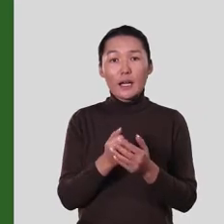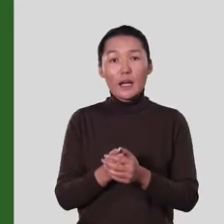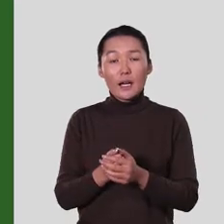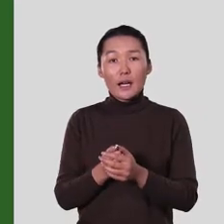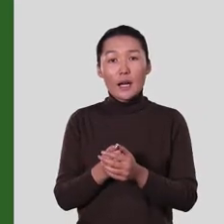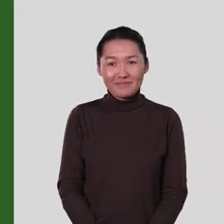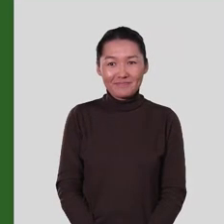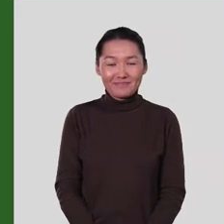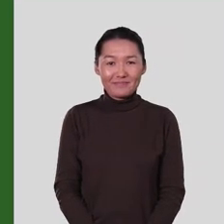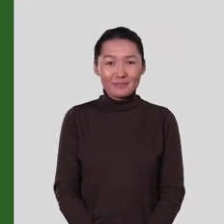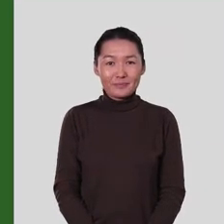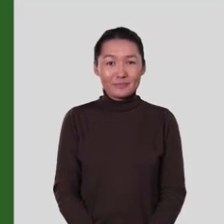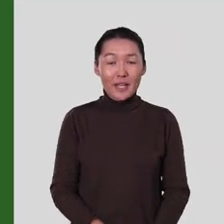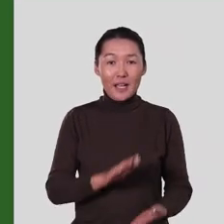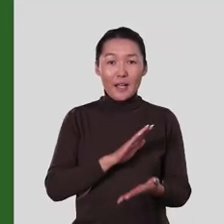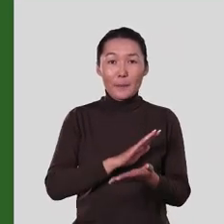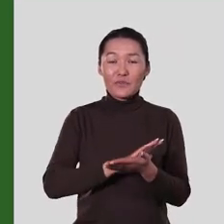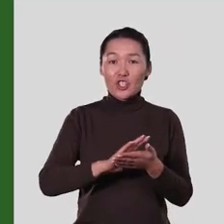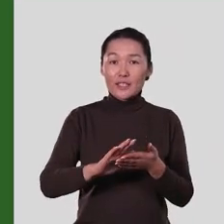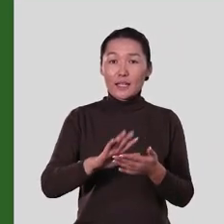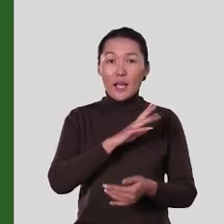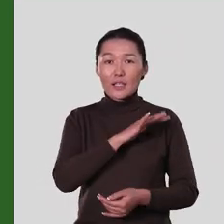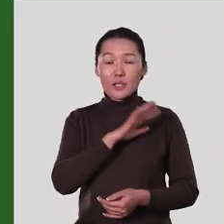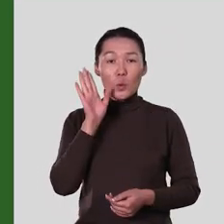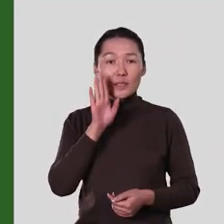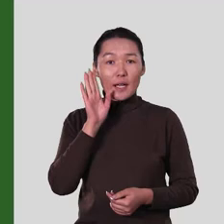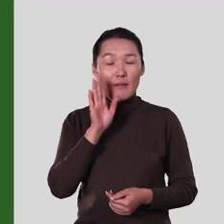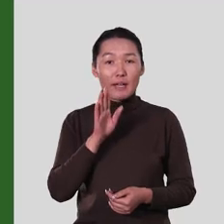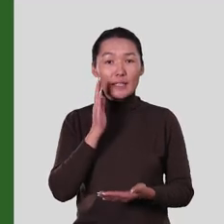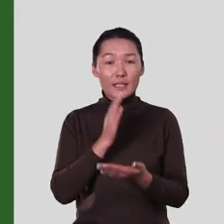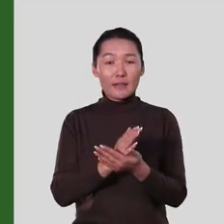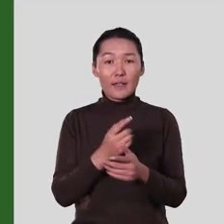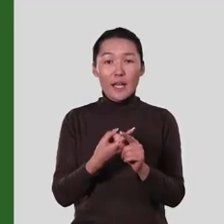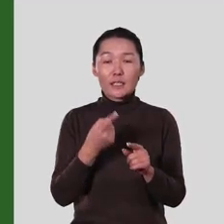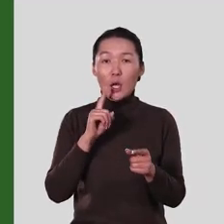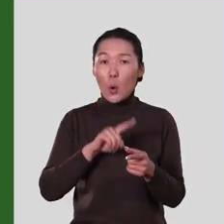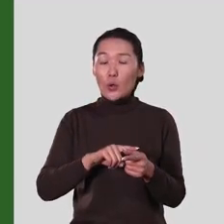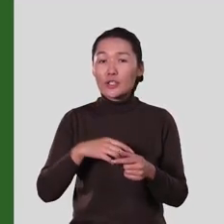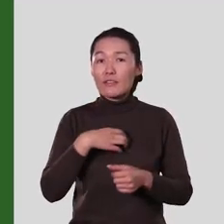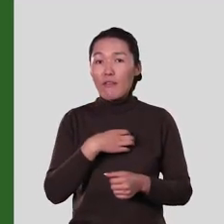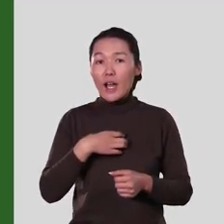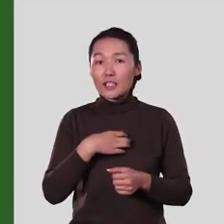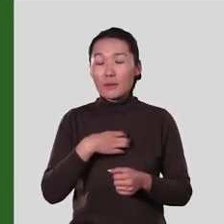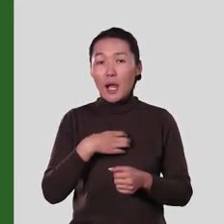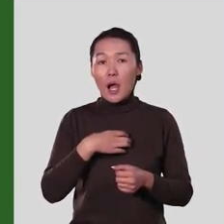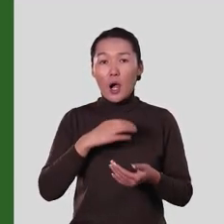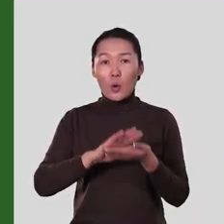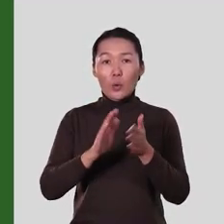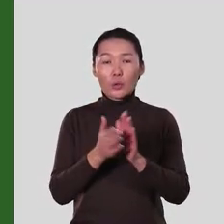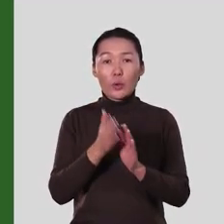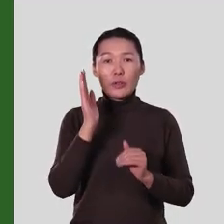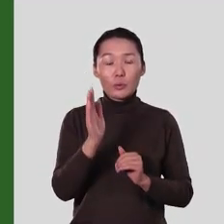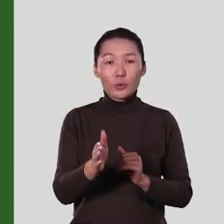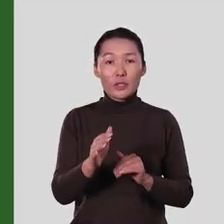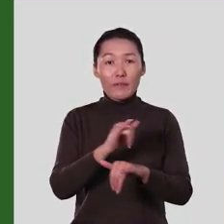озера Иссык-Куль. Чистота Иссык-Кульской воды является очень важным условием будущего развития нашей